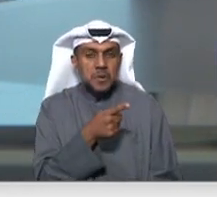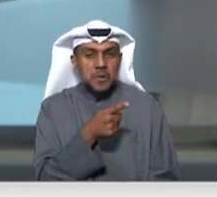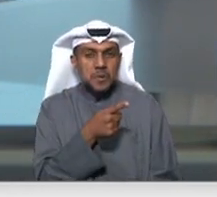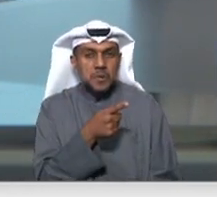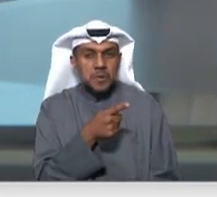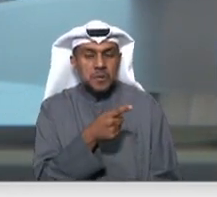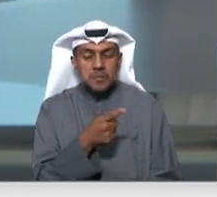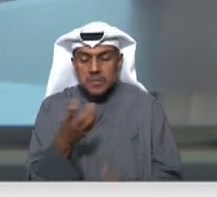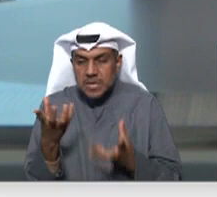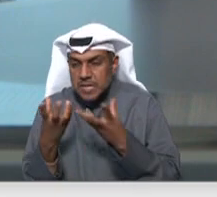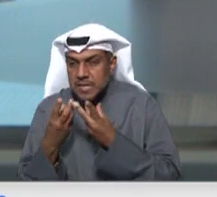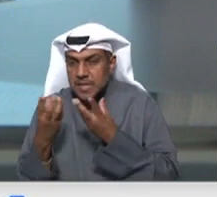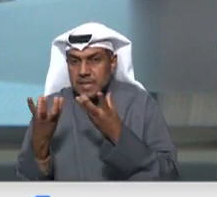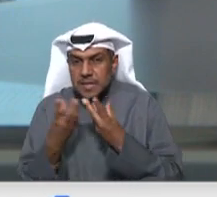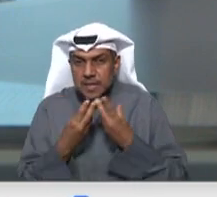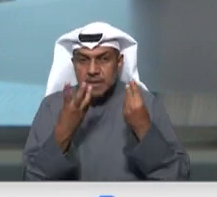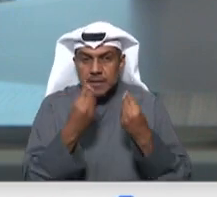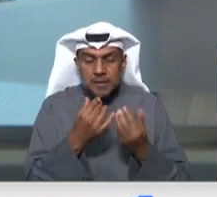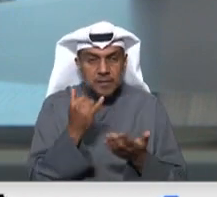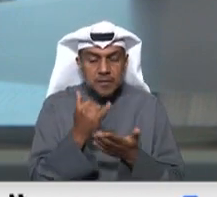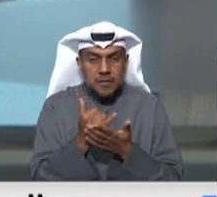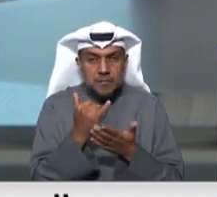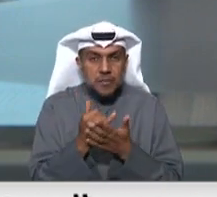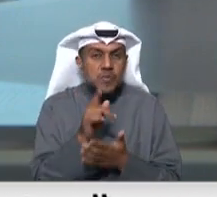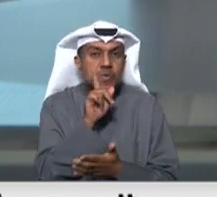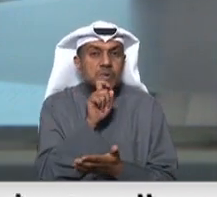اجرتها الاداره العامه للاكسبوكس